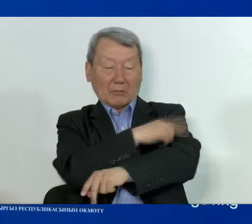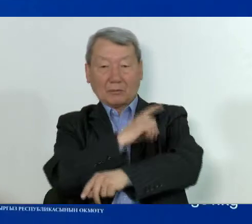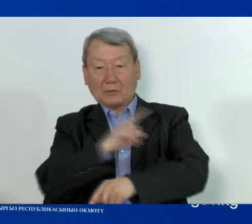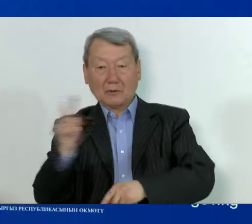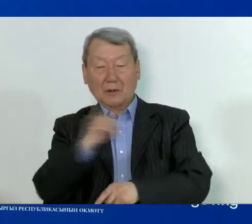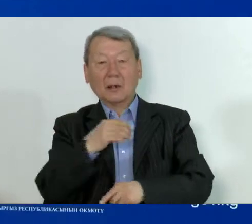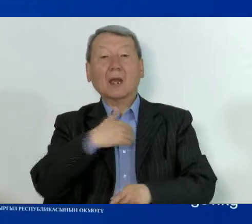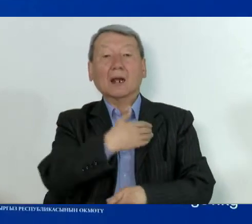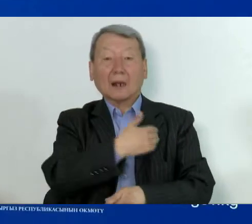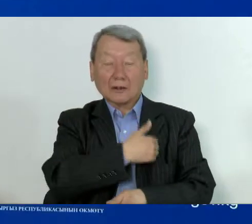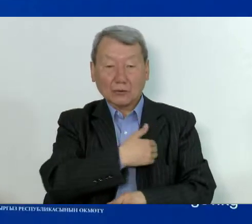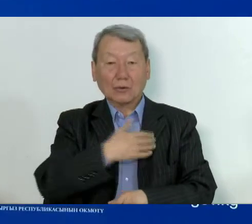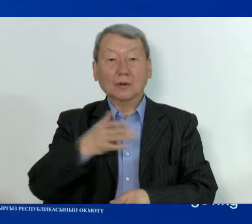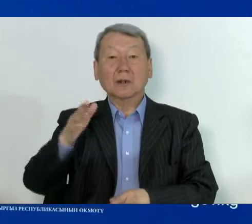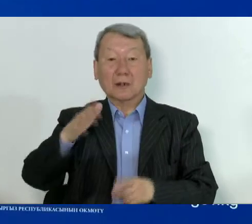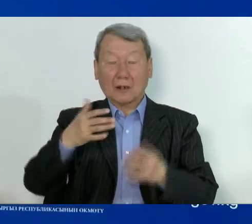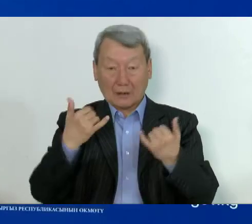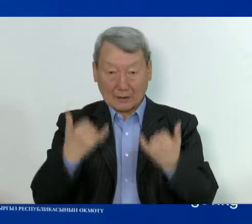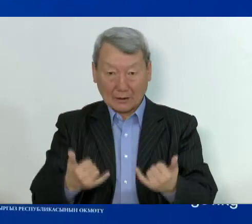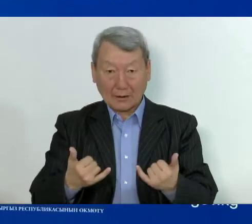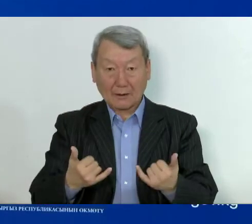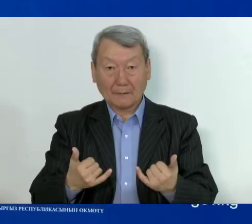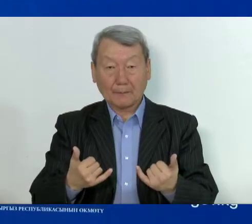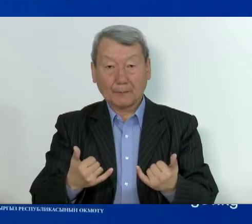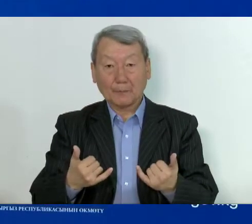Хочу заверить вас, что для этого